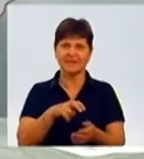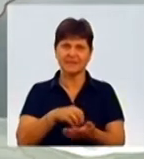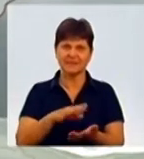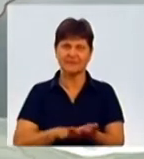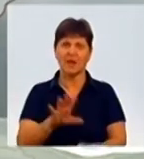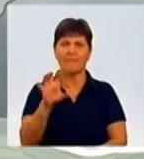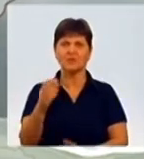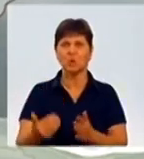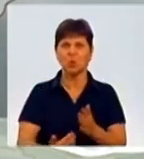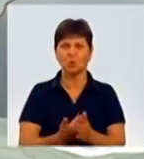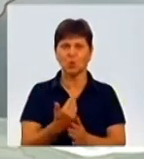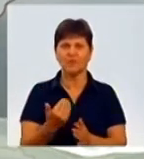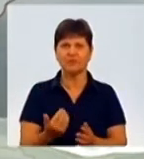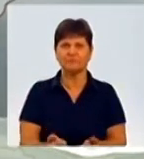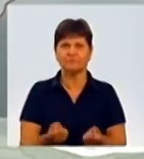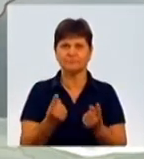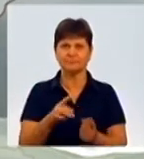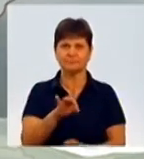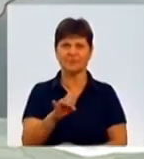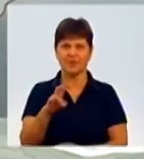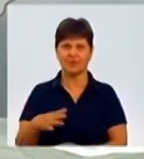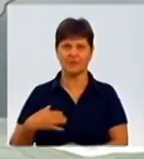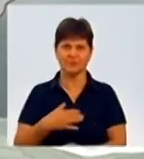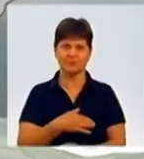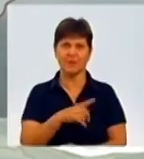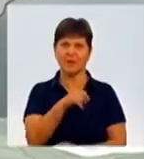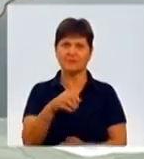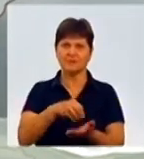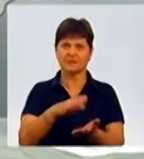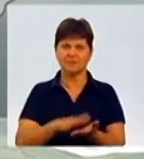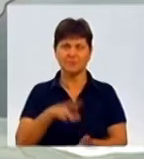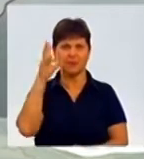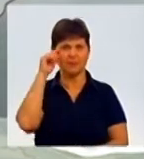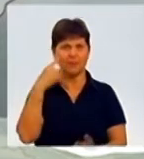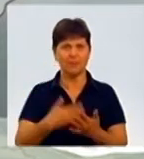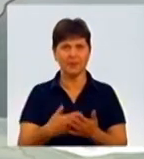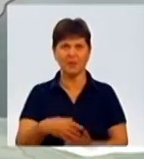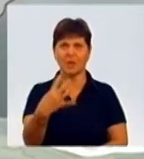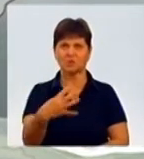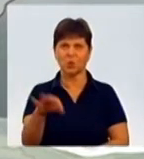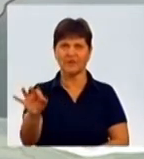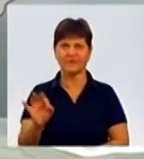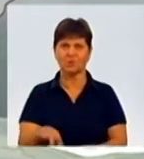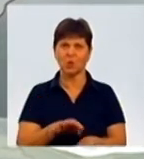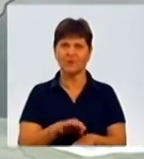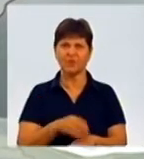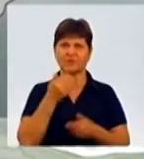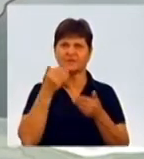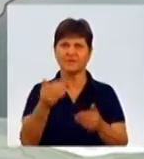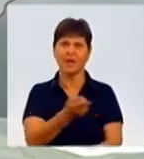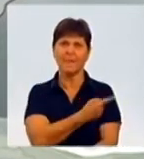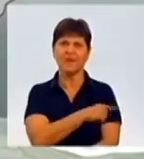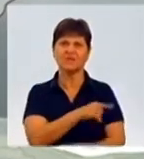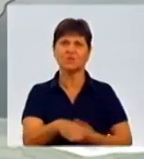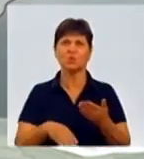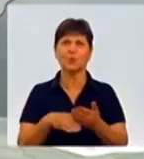нових випадків раку молочної залози. За статистичними даними, близько 40% хворих звертаються по медичну допомогу до